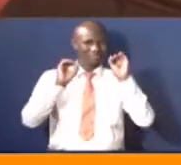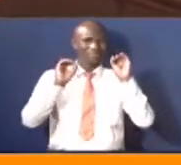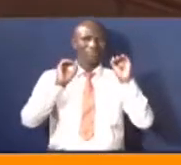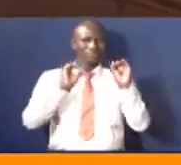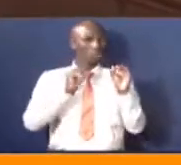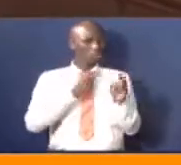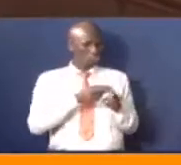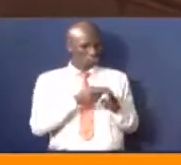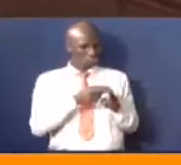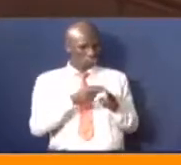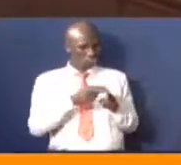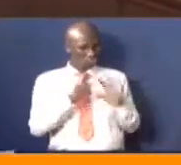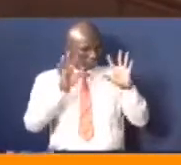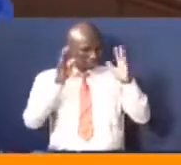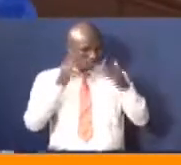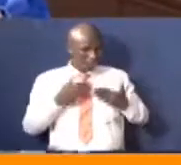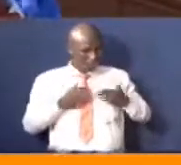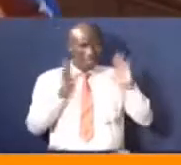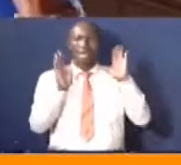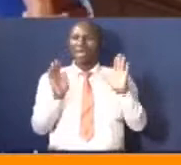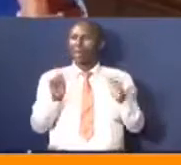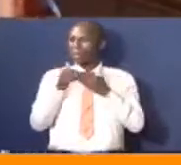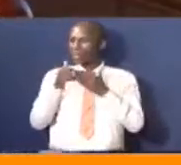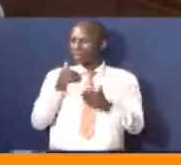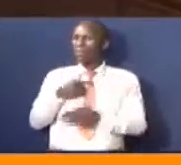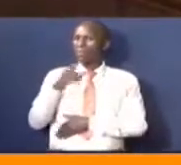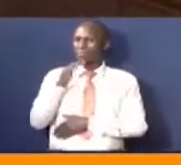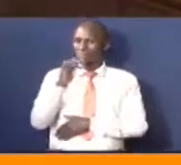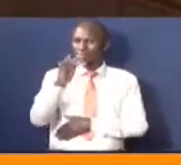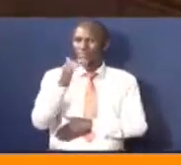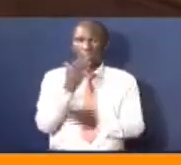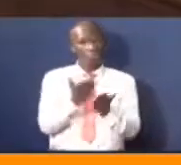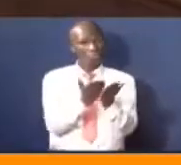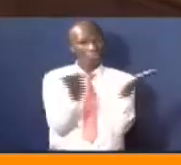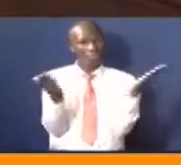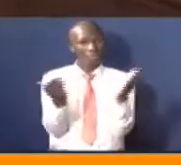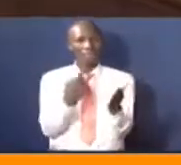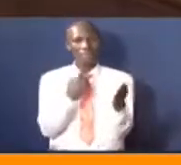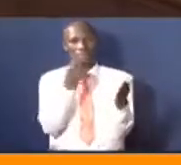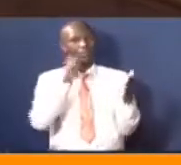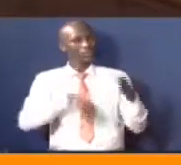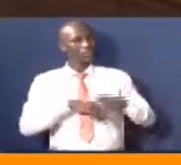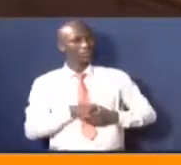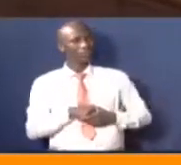bikie na ingi na neni enenyu na sei